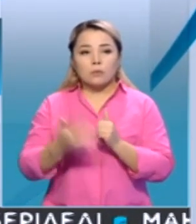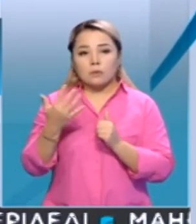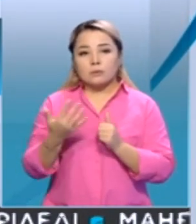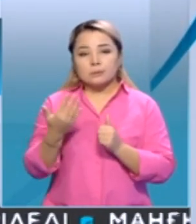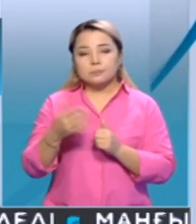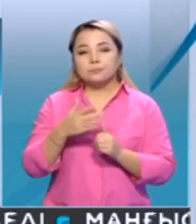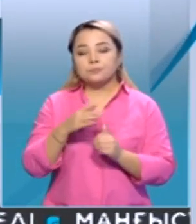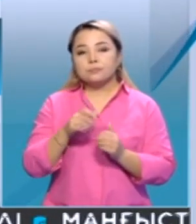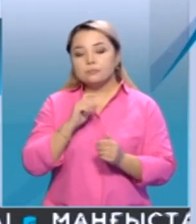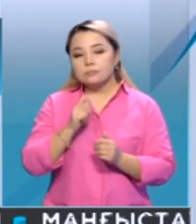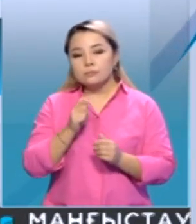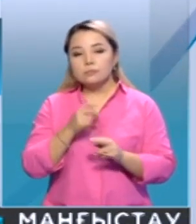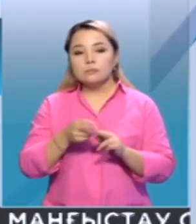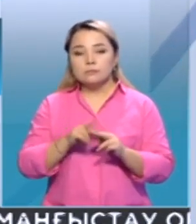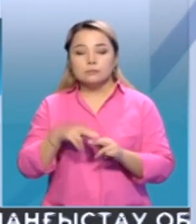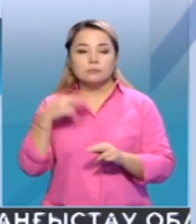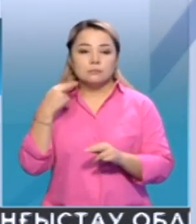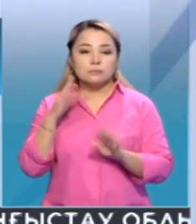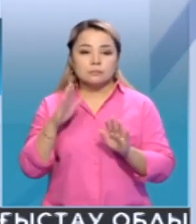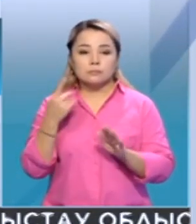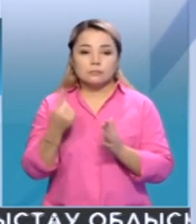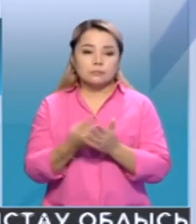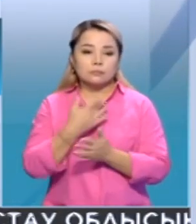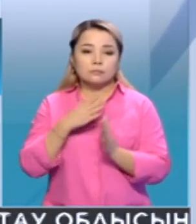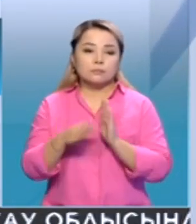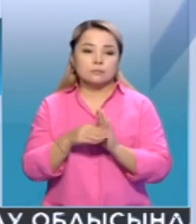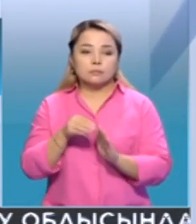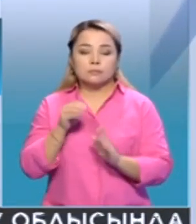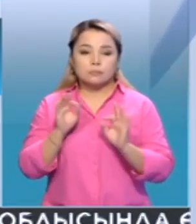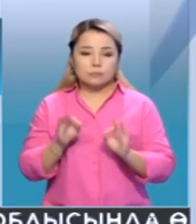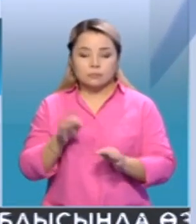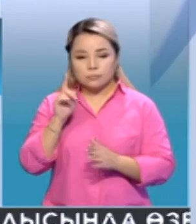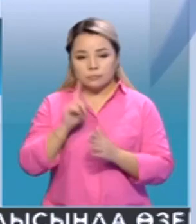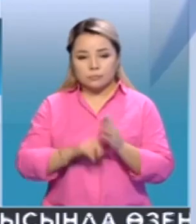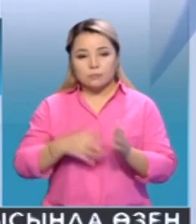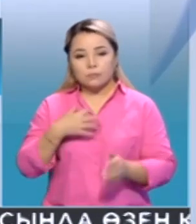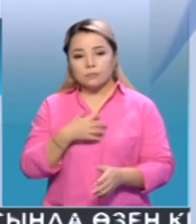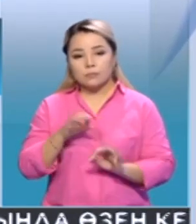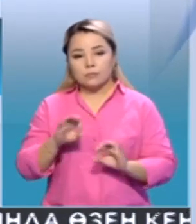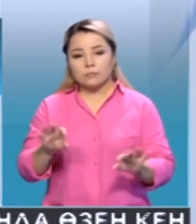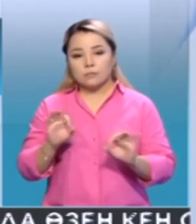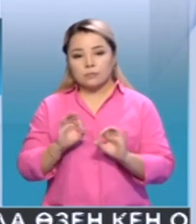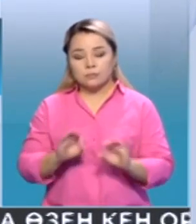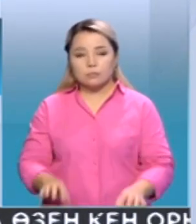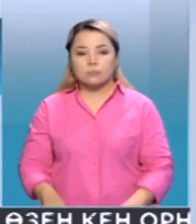5-ші респондент үшін президент тек бір рет сайланатыны әлдеқайда маңызды.